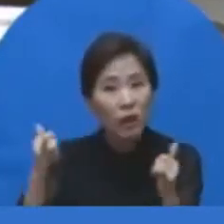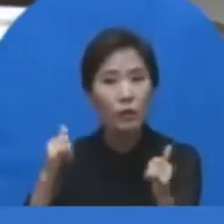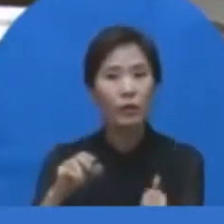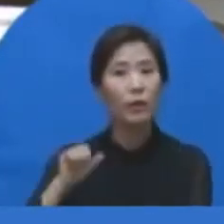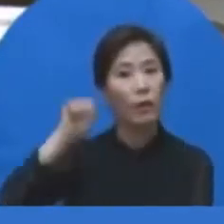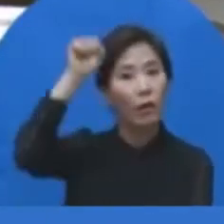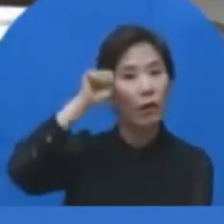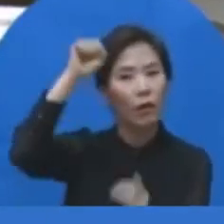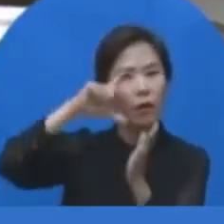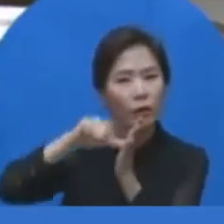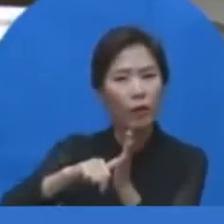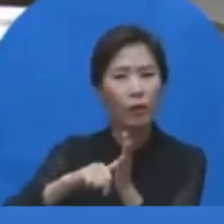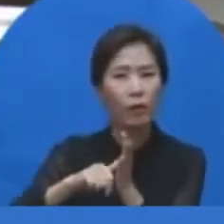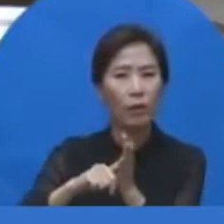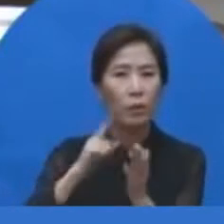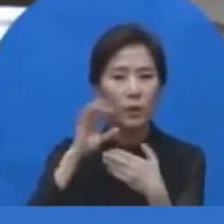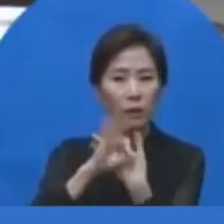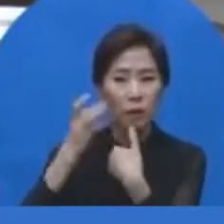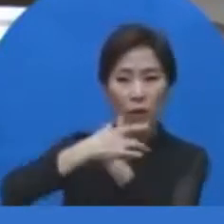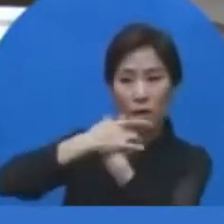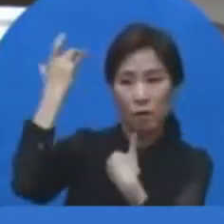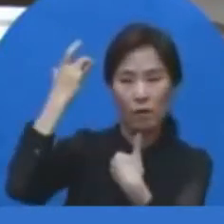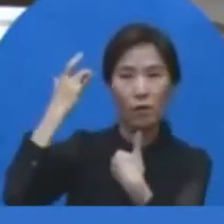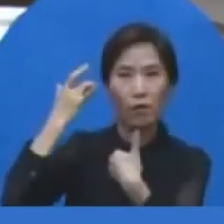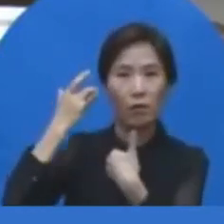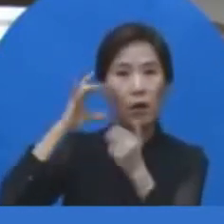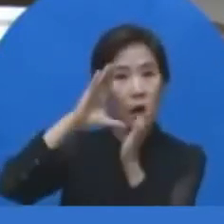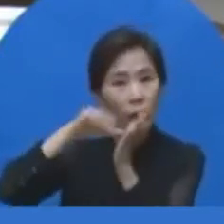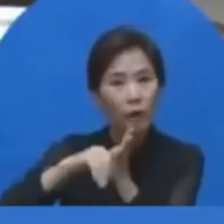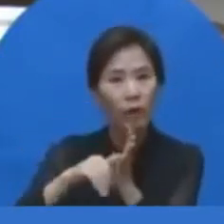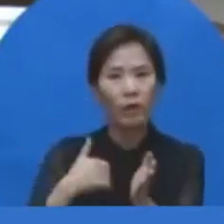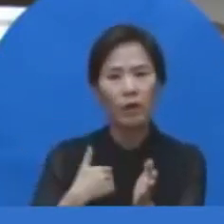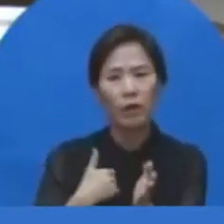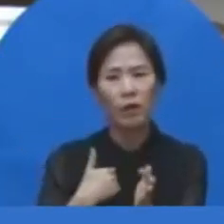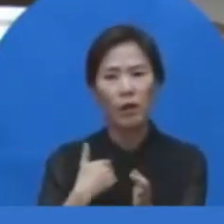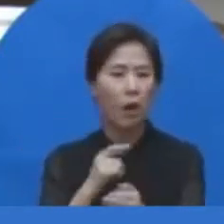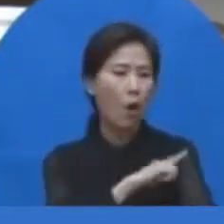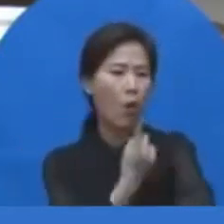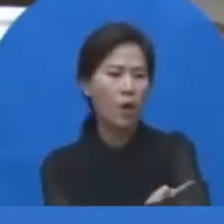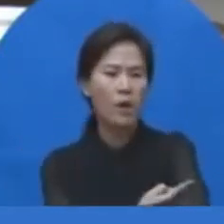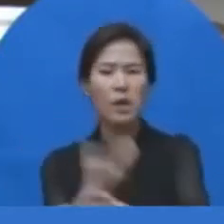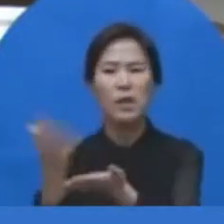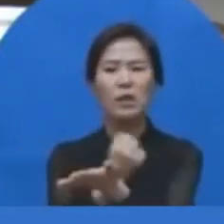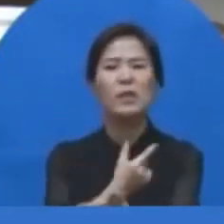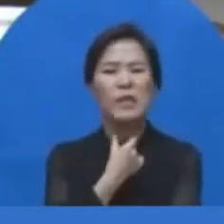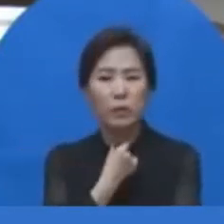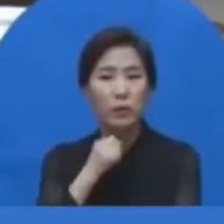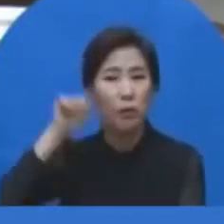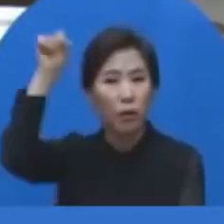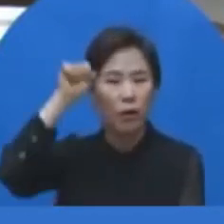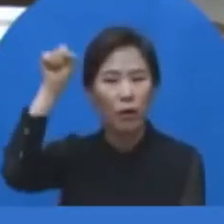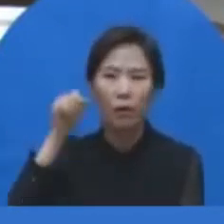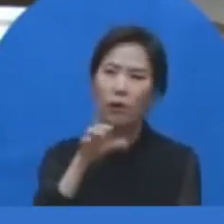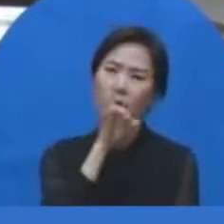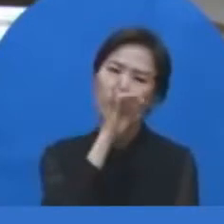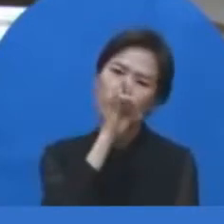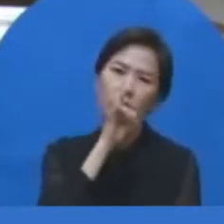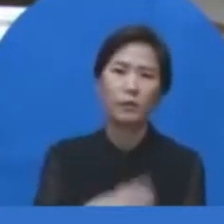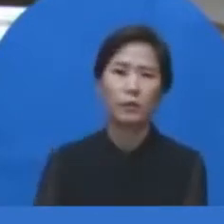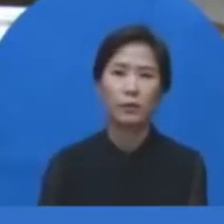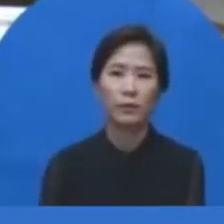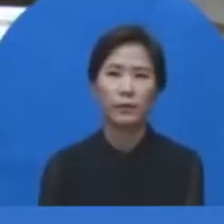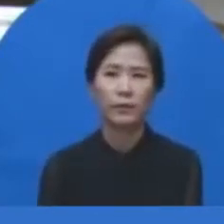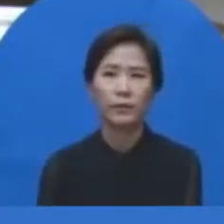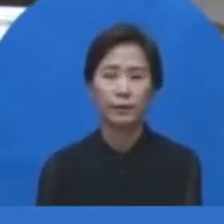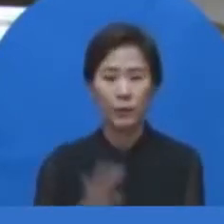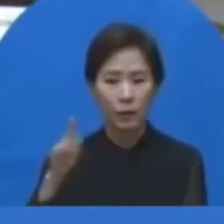구제 절차라든지 또는 단체 교섭의 거부라든지 또는 쟁의행위의 정당성을 다투는 방식 등 다양한 방식을 통해서